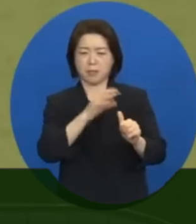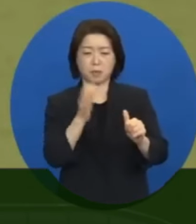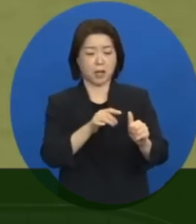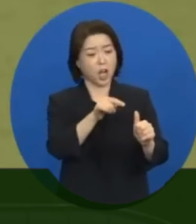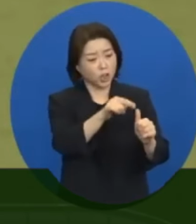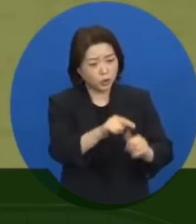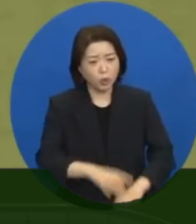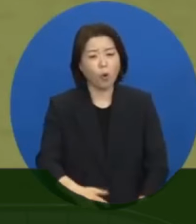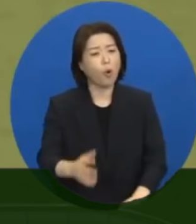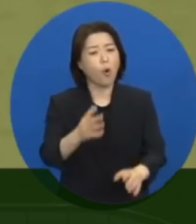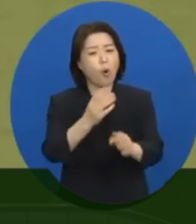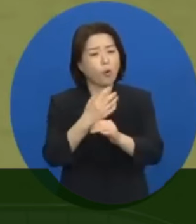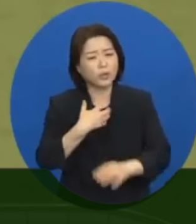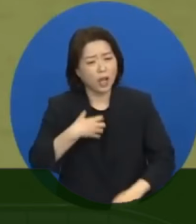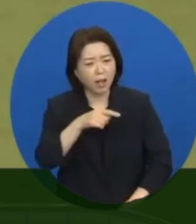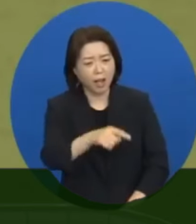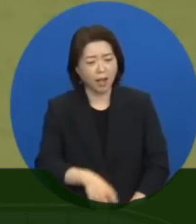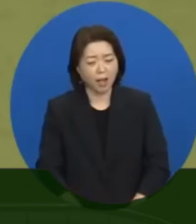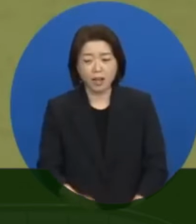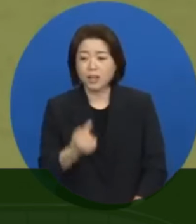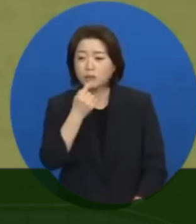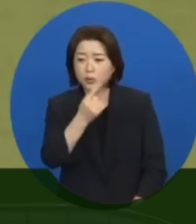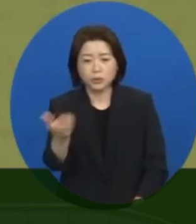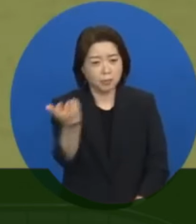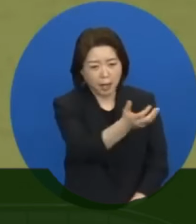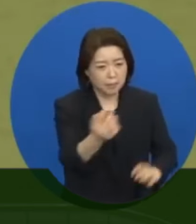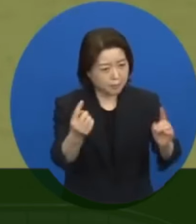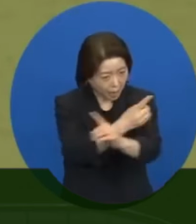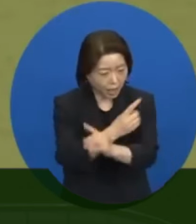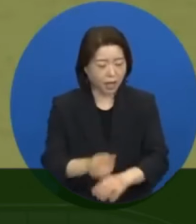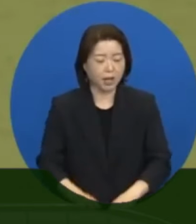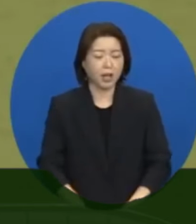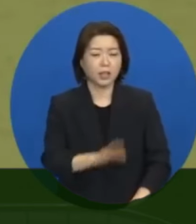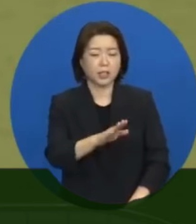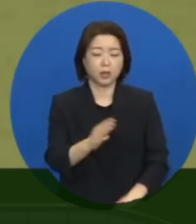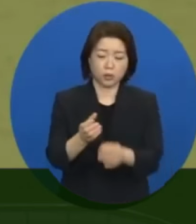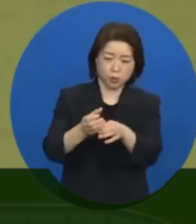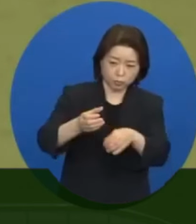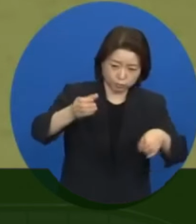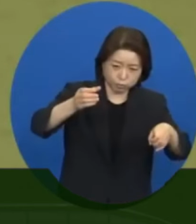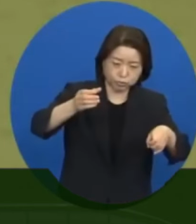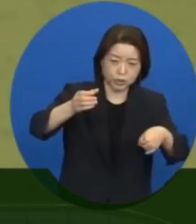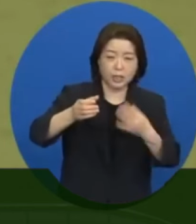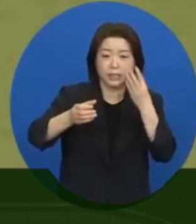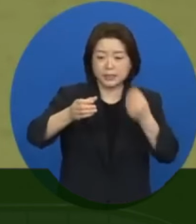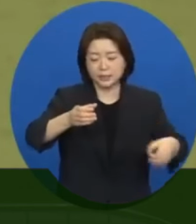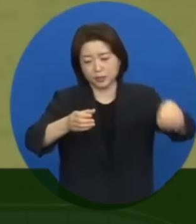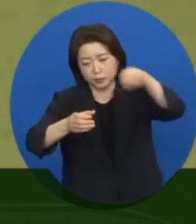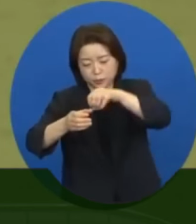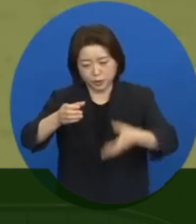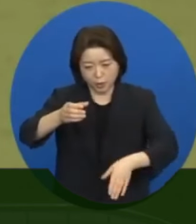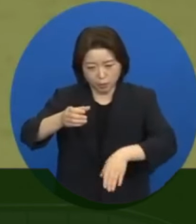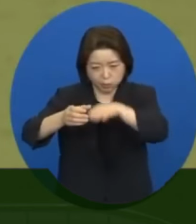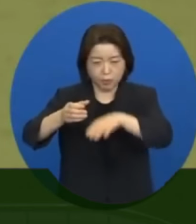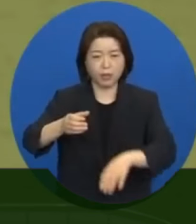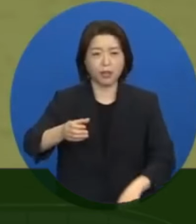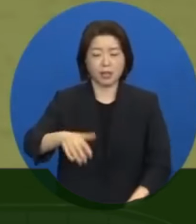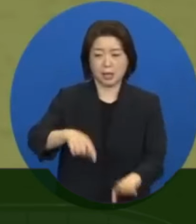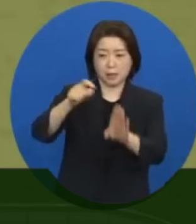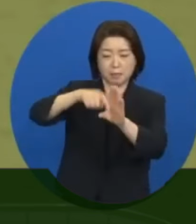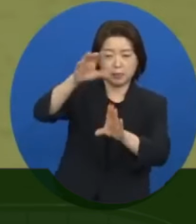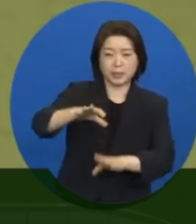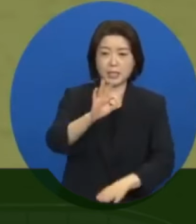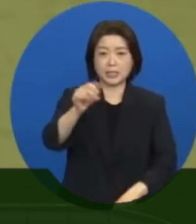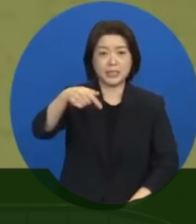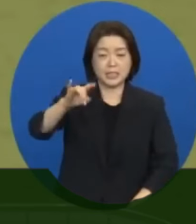괴로워할 거냐 저때는 옮겨졌다 그러니 뿔에 기름을 채워서 베들레헴 이세라는 집에 찾아가라 가